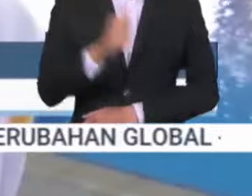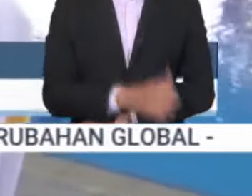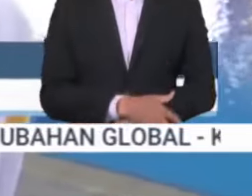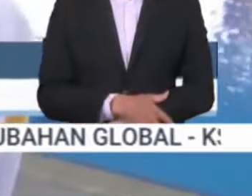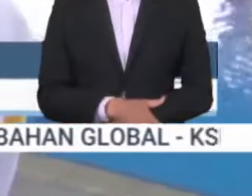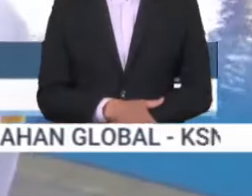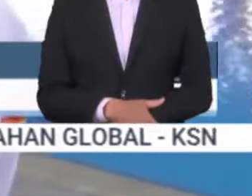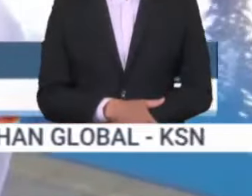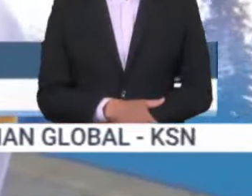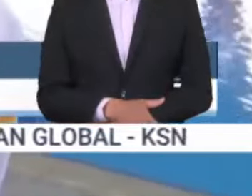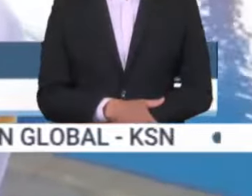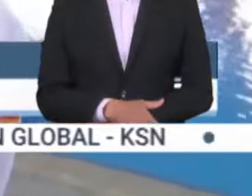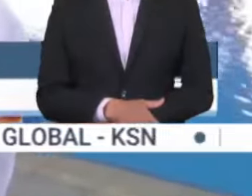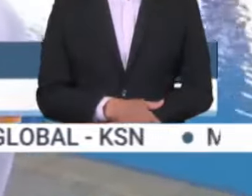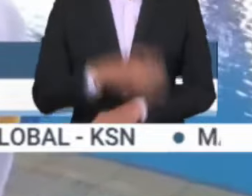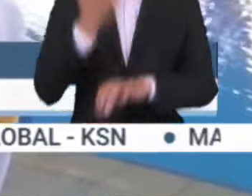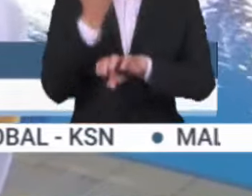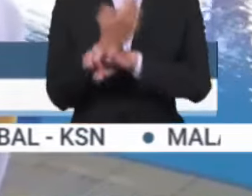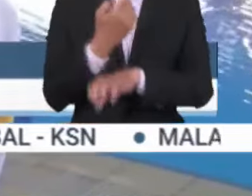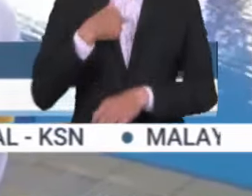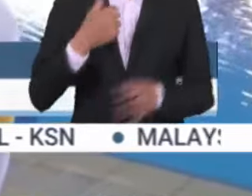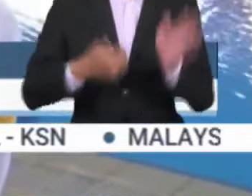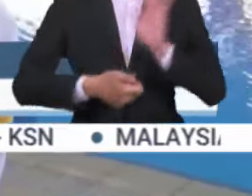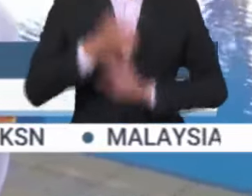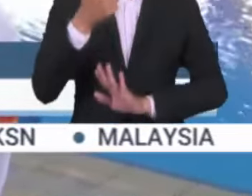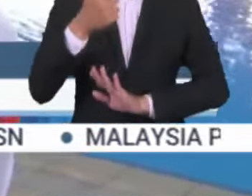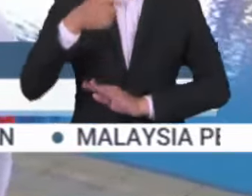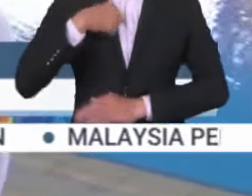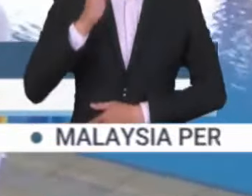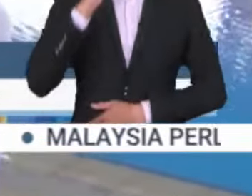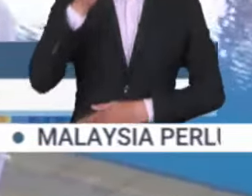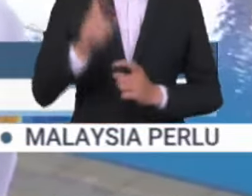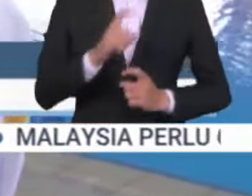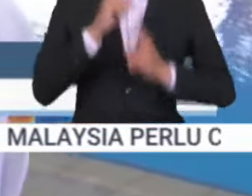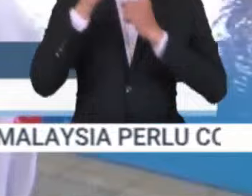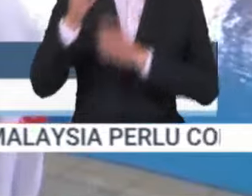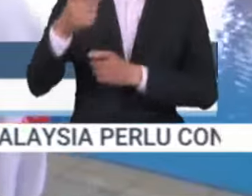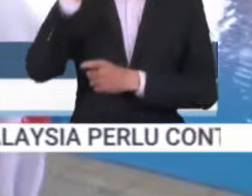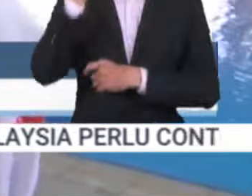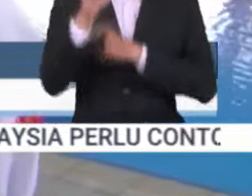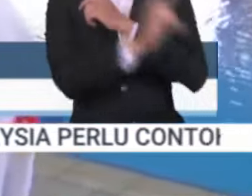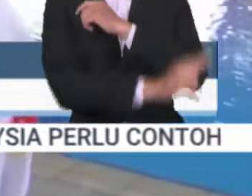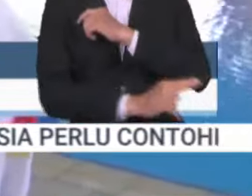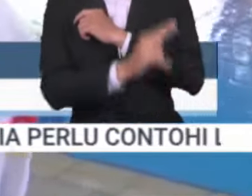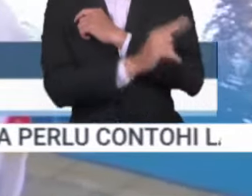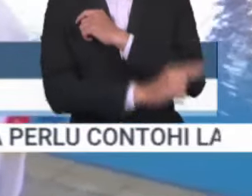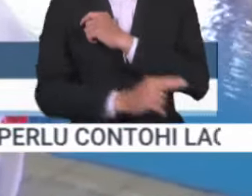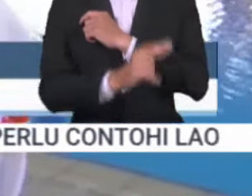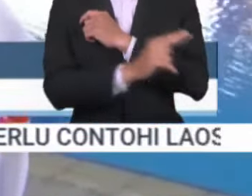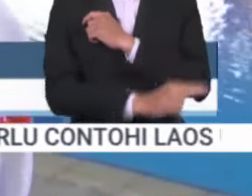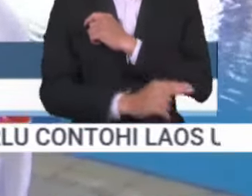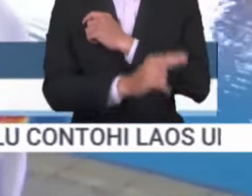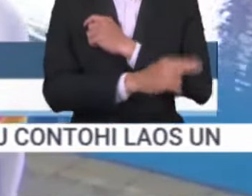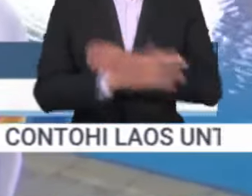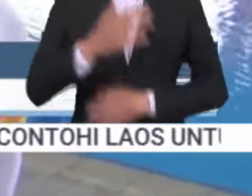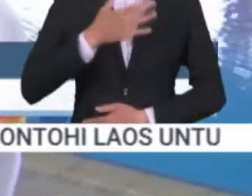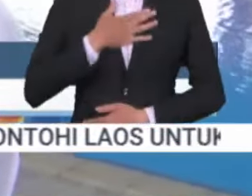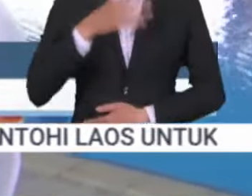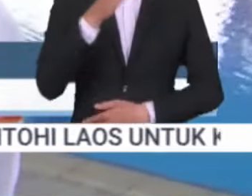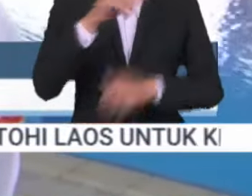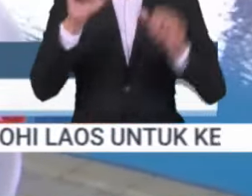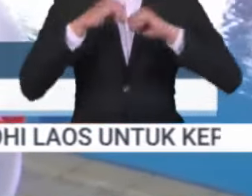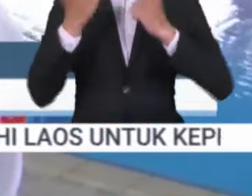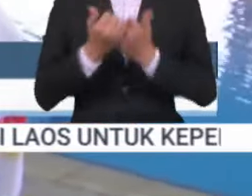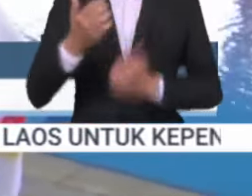kalau ni emas yang saya dapat, saya akan hadiahkan untuk negeri. Saya berkorban untuk negeri saya, persatuan